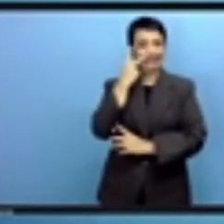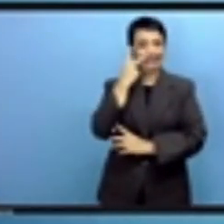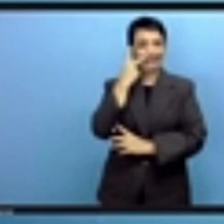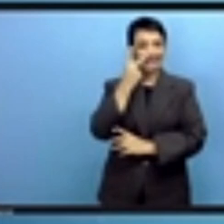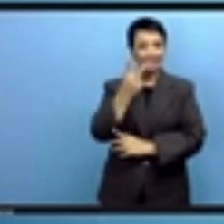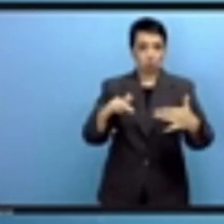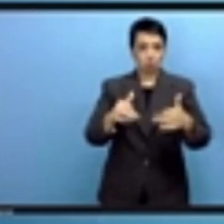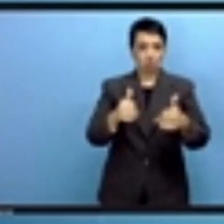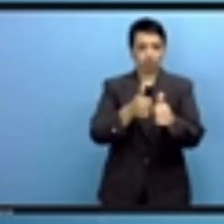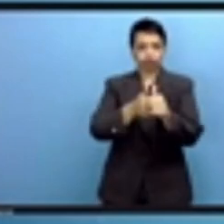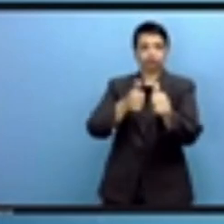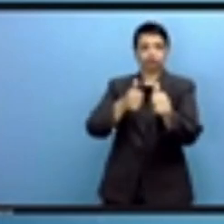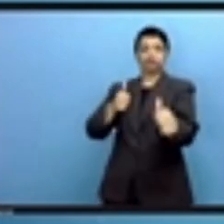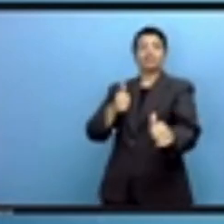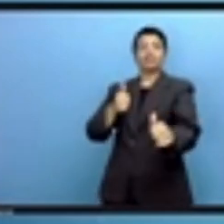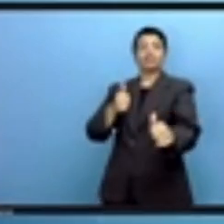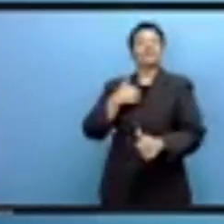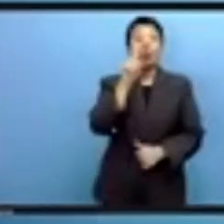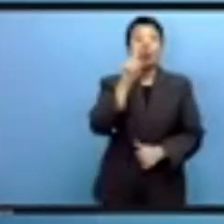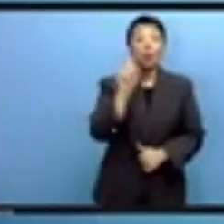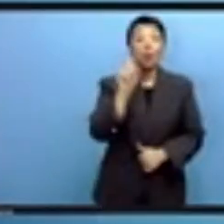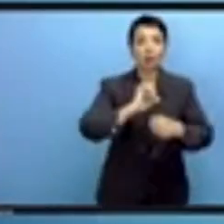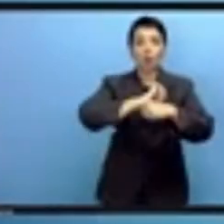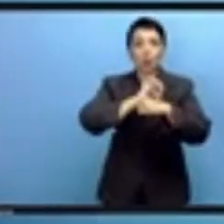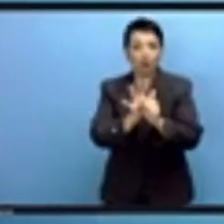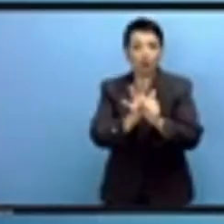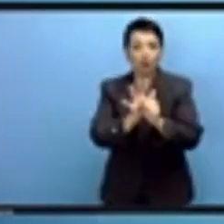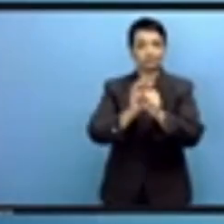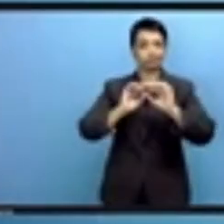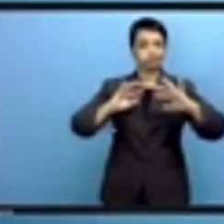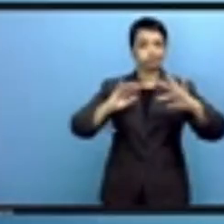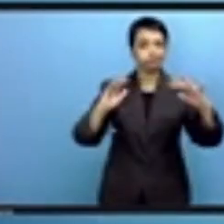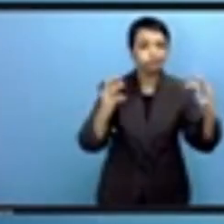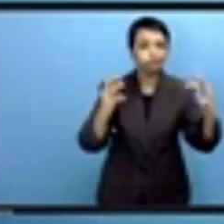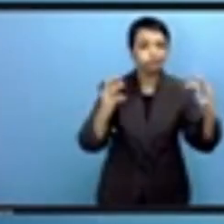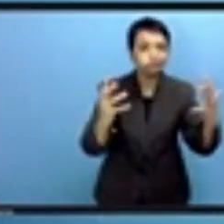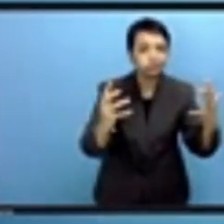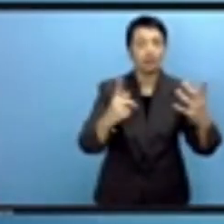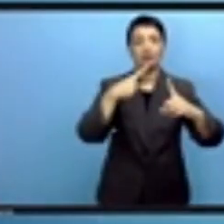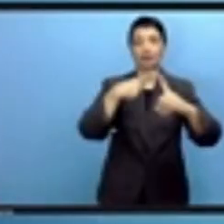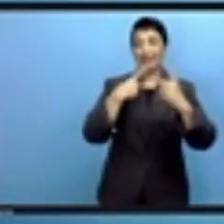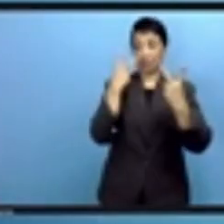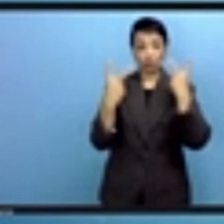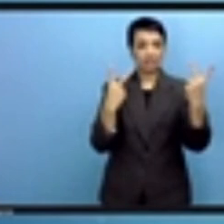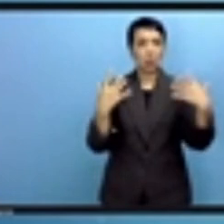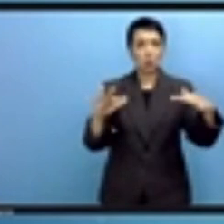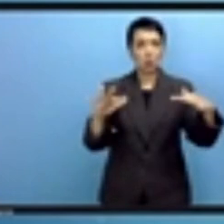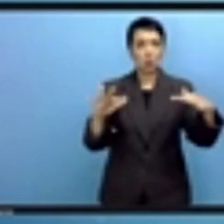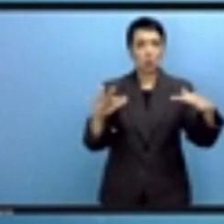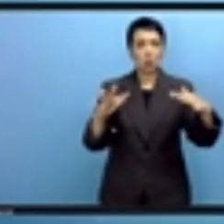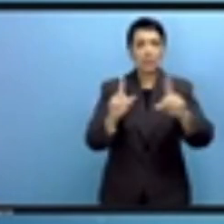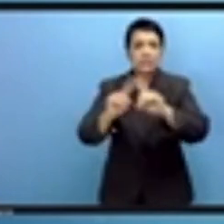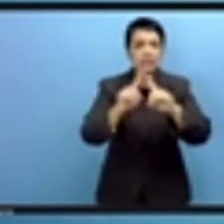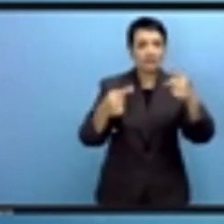记了，那就是我们缺乏一些机遇。SDG 的议程，2030